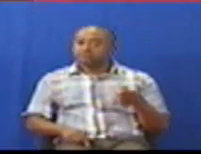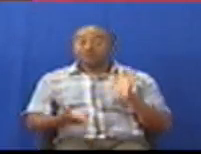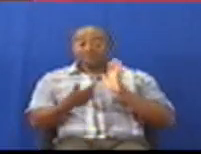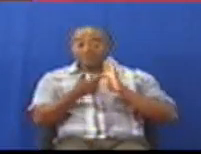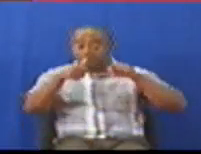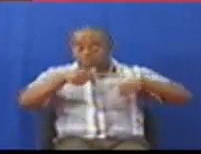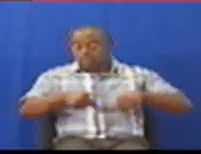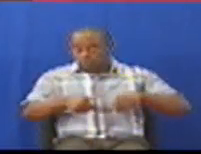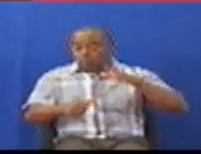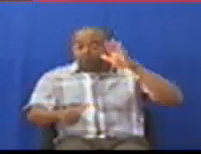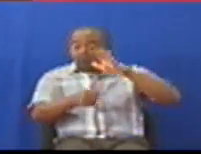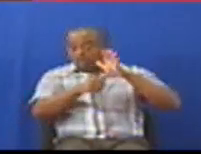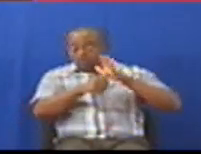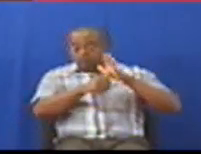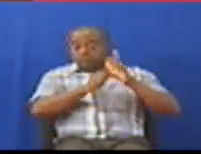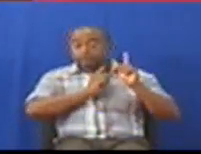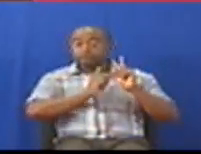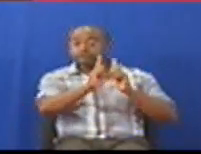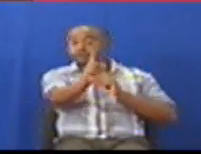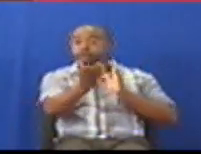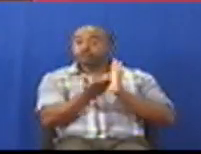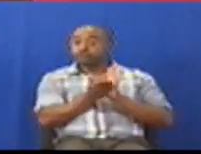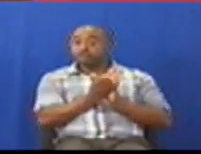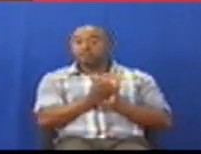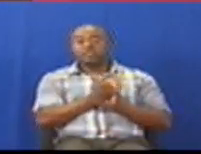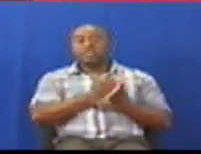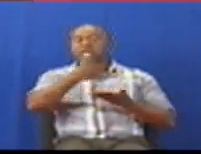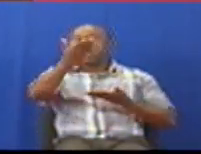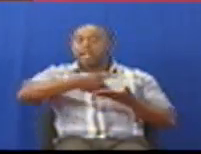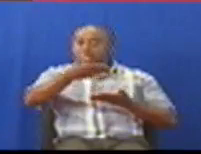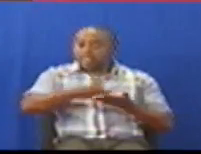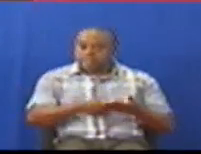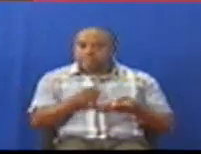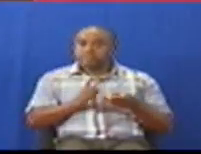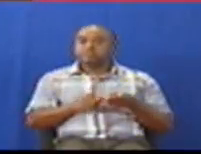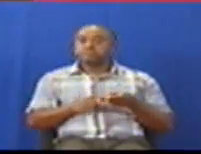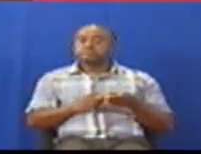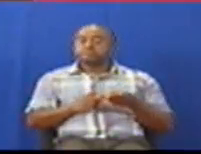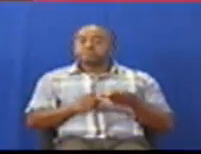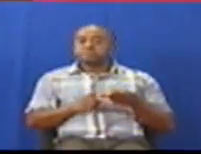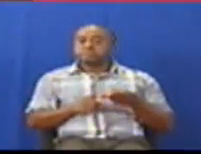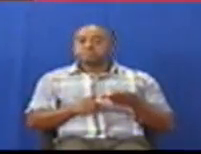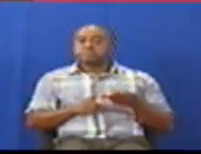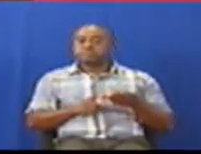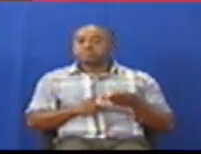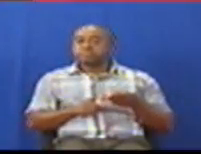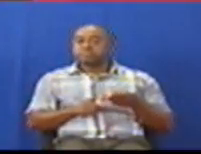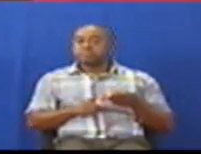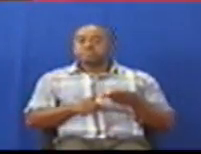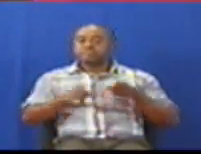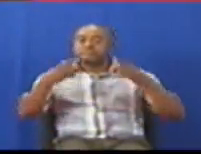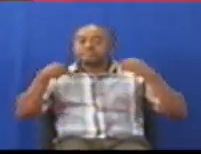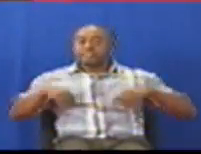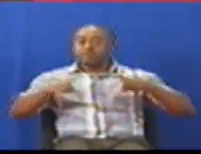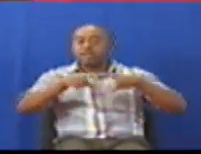mwanafunzi anaenda shule amebeba limu, amebeba sijui nini, mita moja ya kitambaa